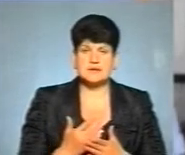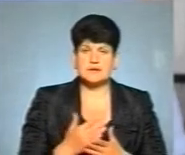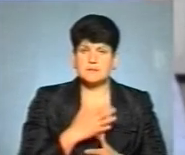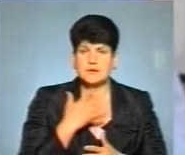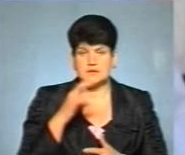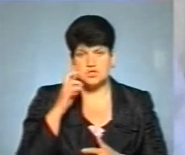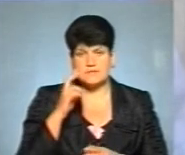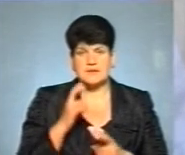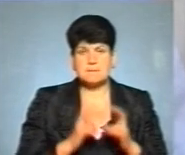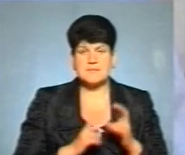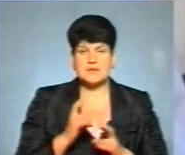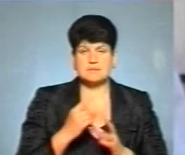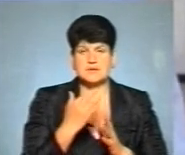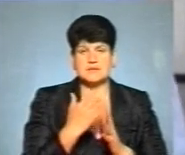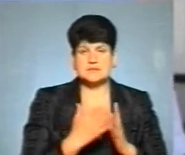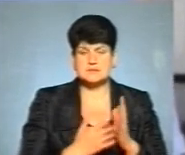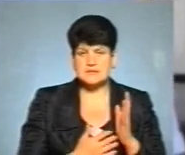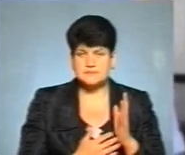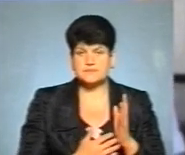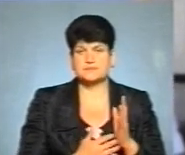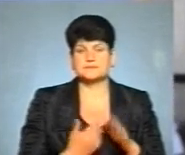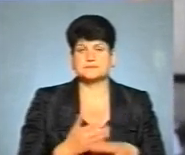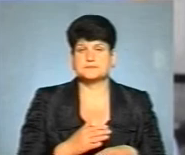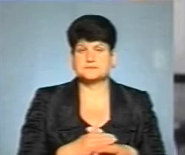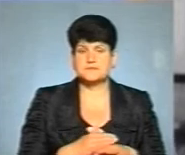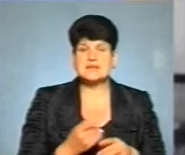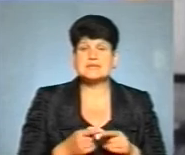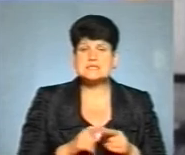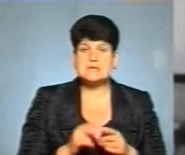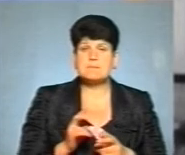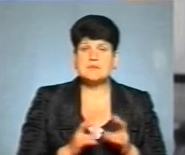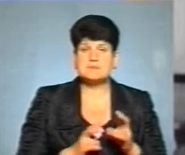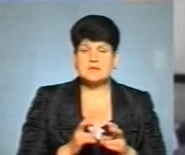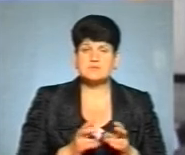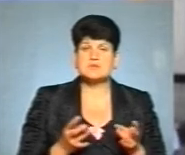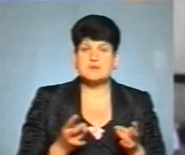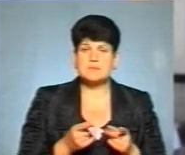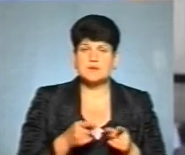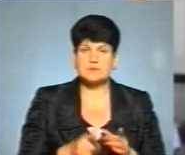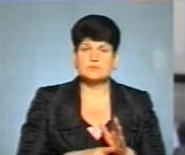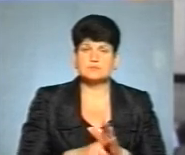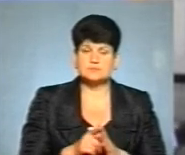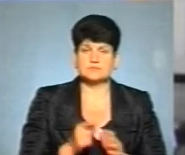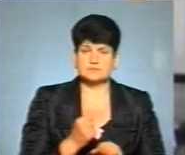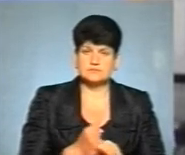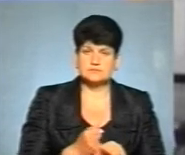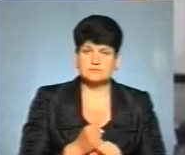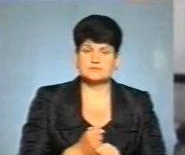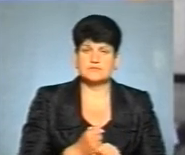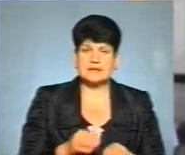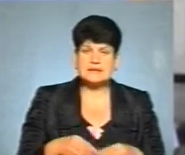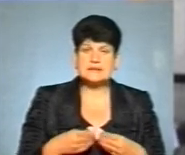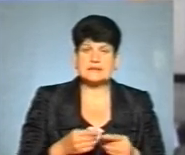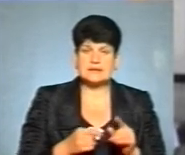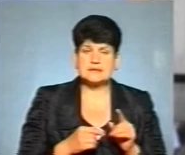державних підприємств, які є стагнаційними. Це підприємство, варто їх запустити, дати їм